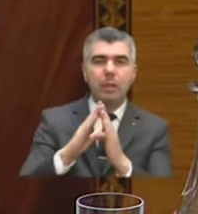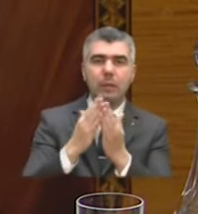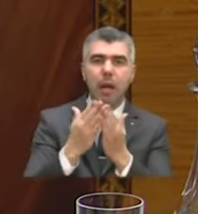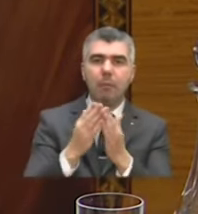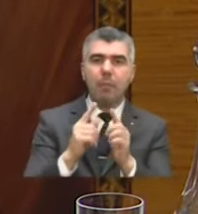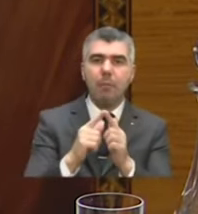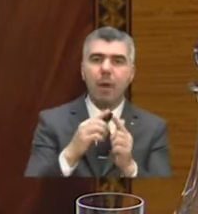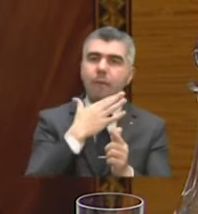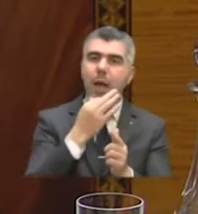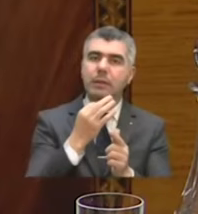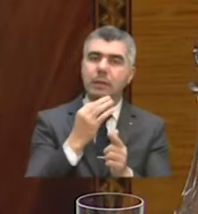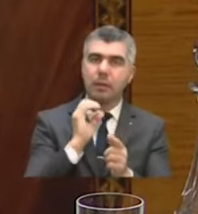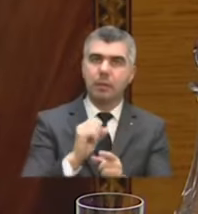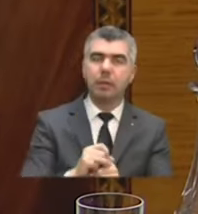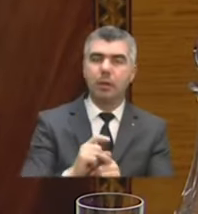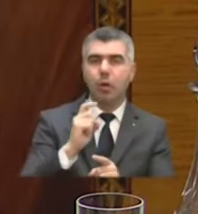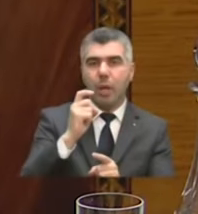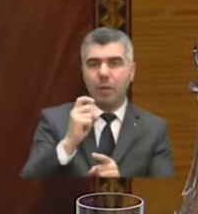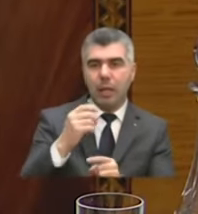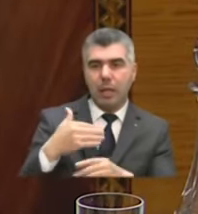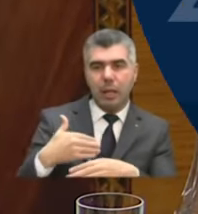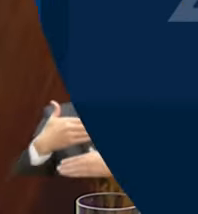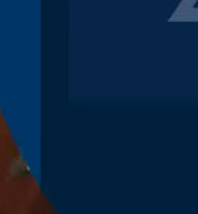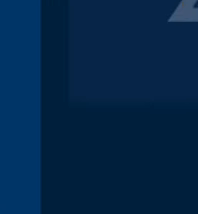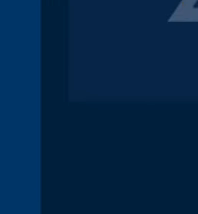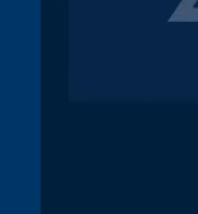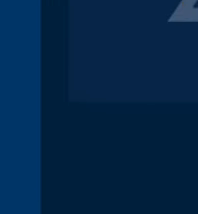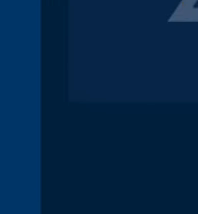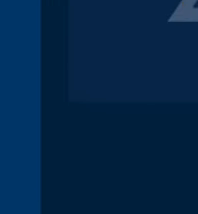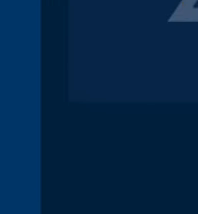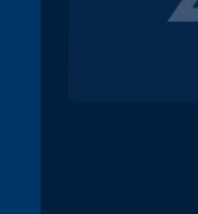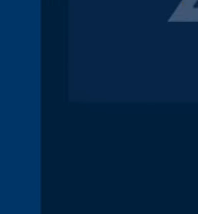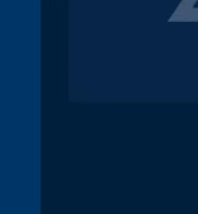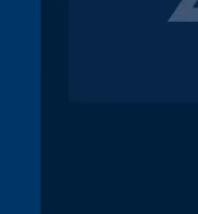المخفف في الأشهر القليلة القادمة.